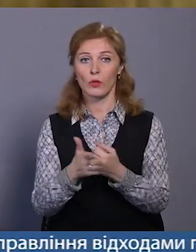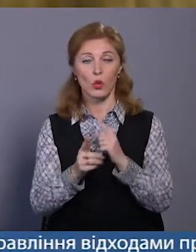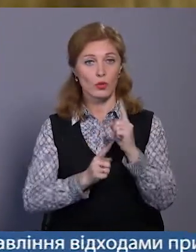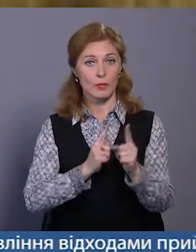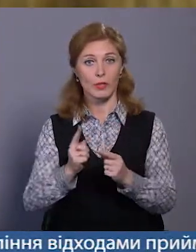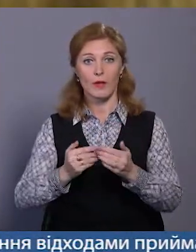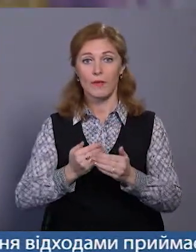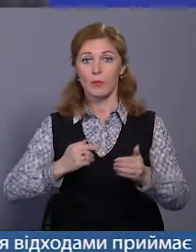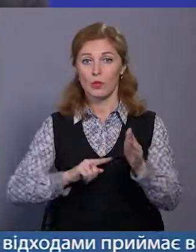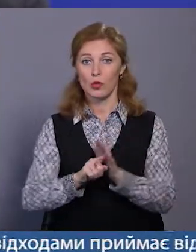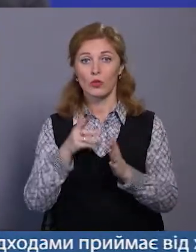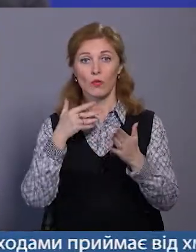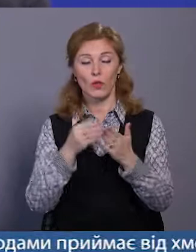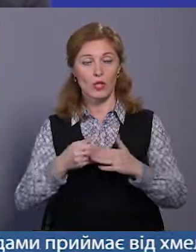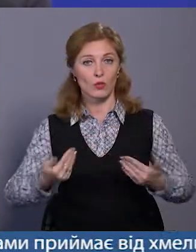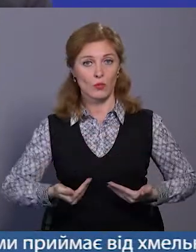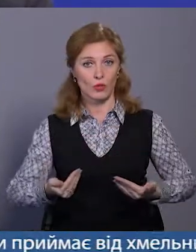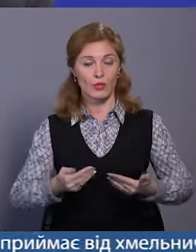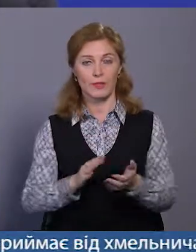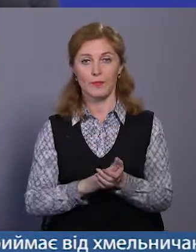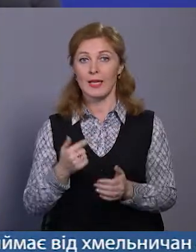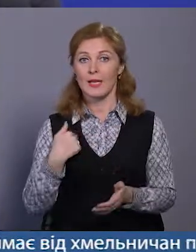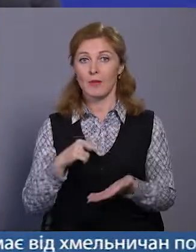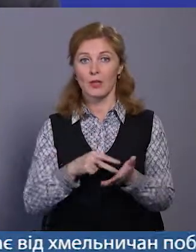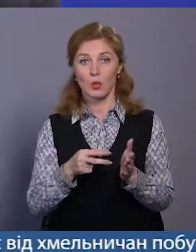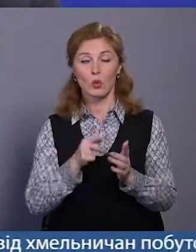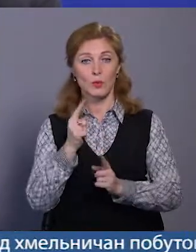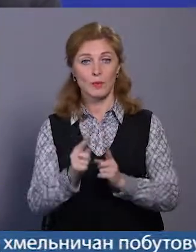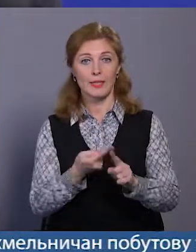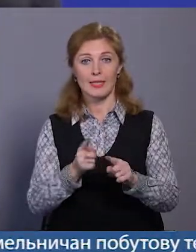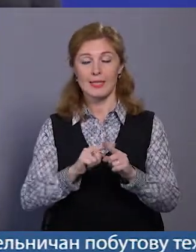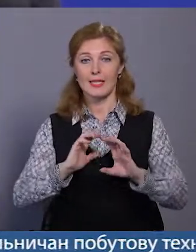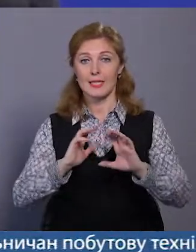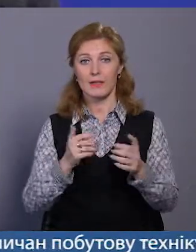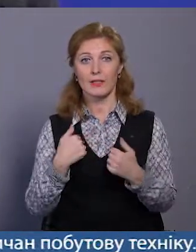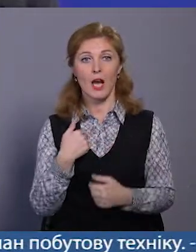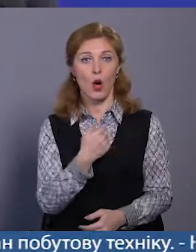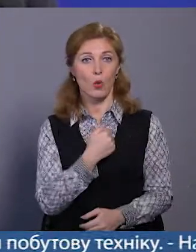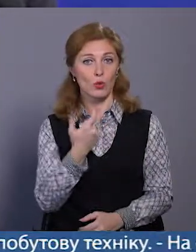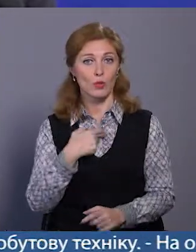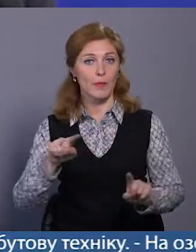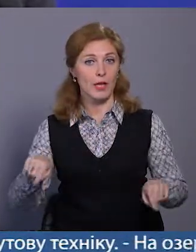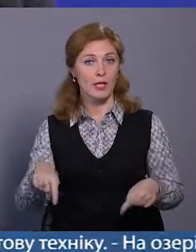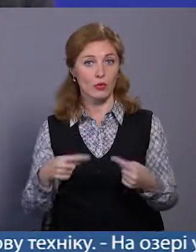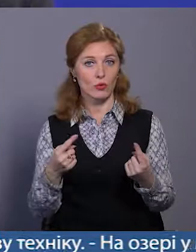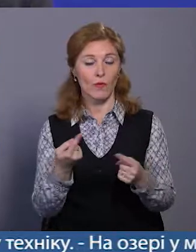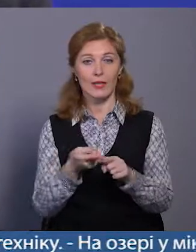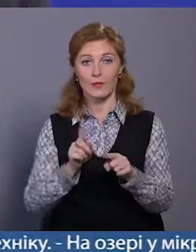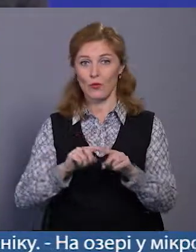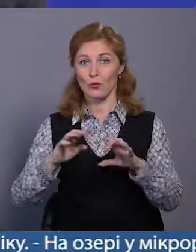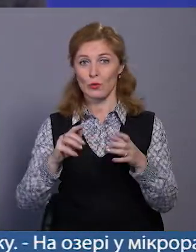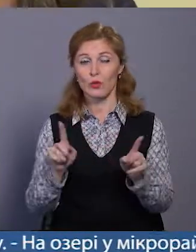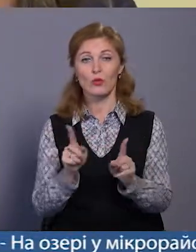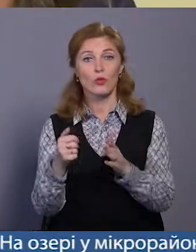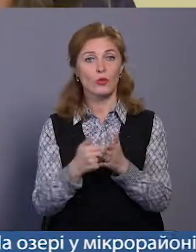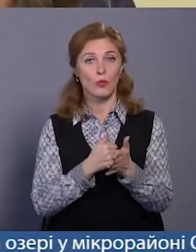у власному житті. Як я планую змінити цей світ? Перш за все, я хочу себе реалізувати в цьому світі і чогось